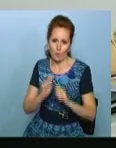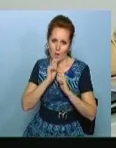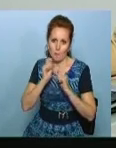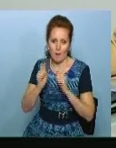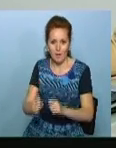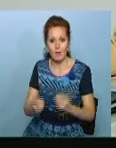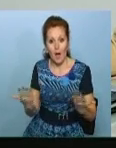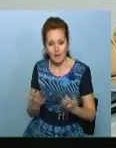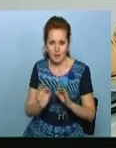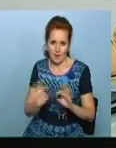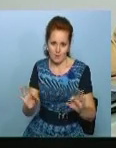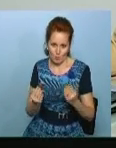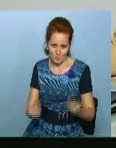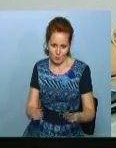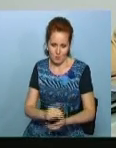Какие, расскажем прямо сейчас.